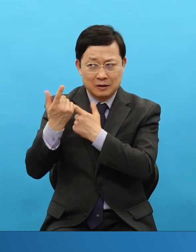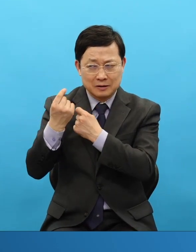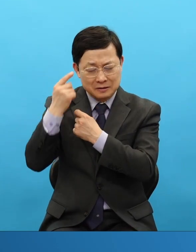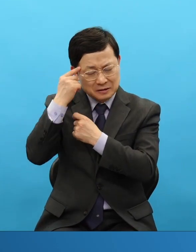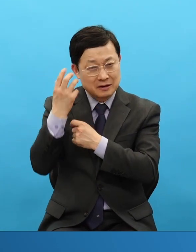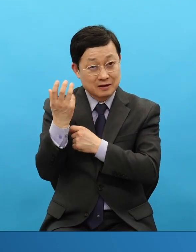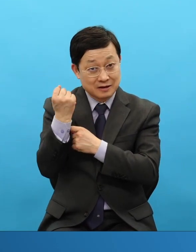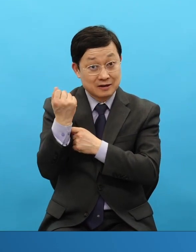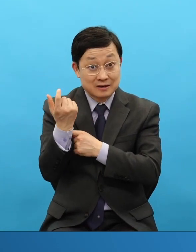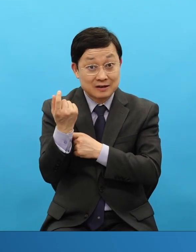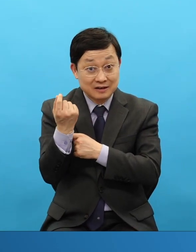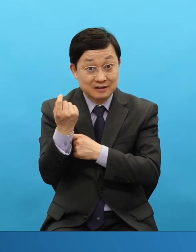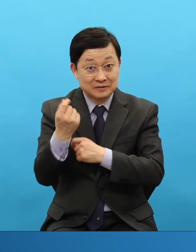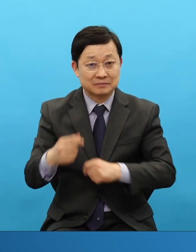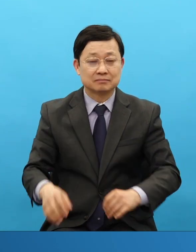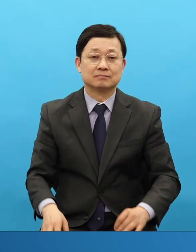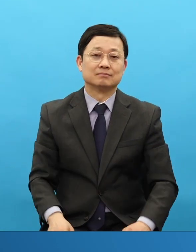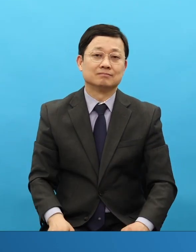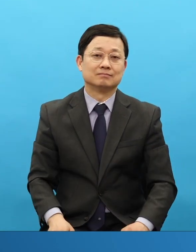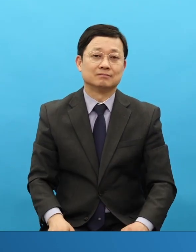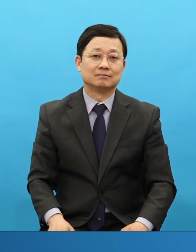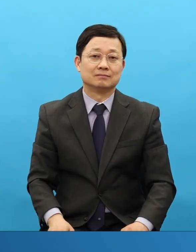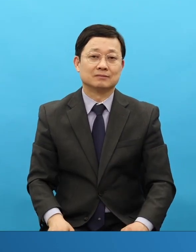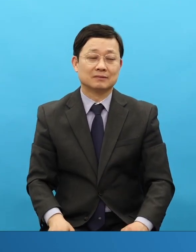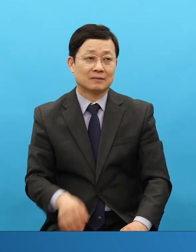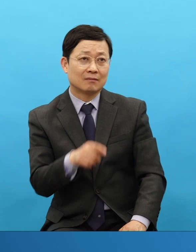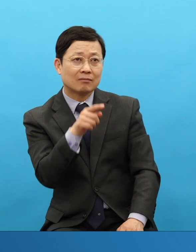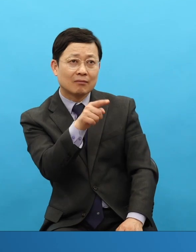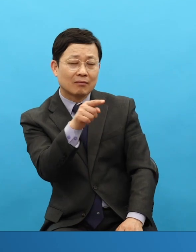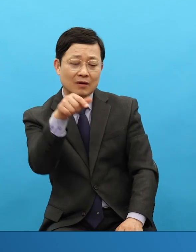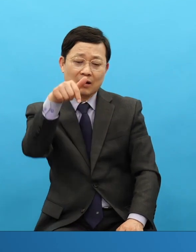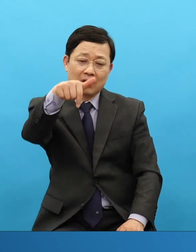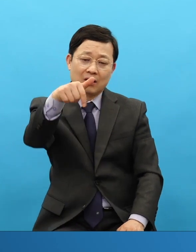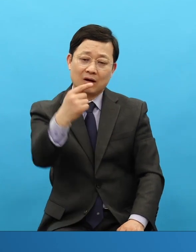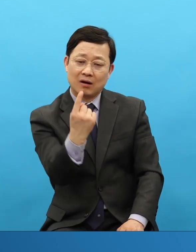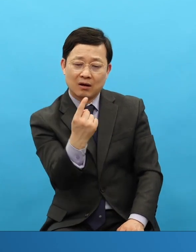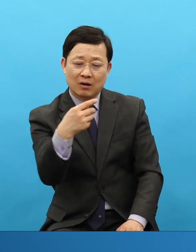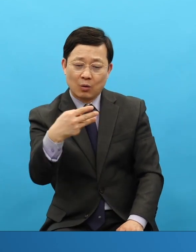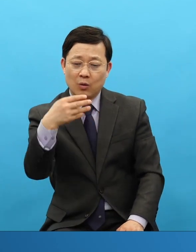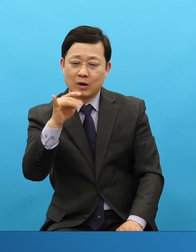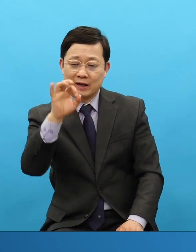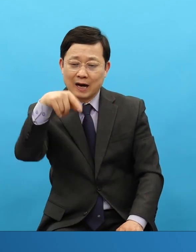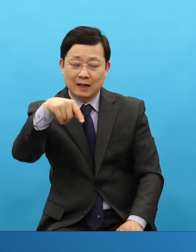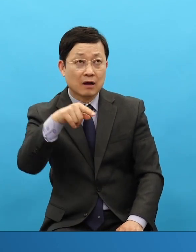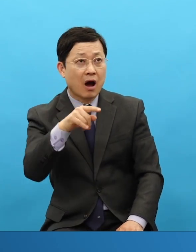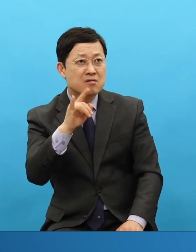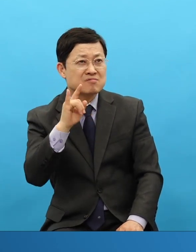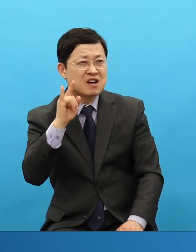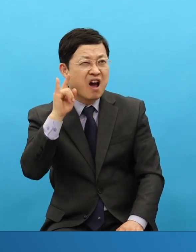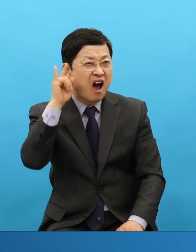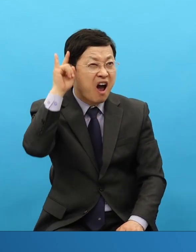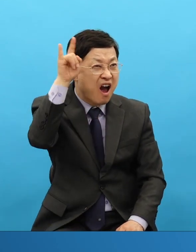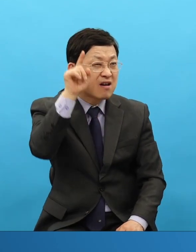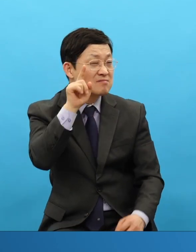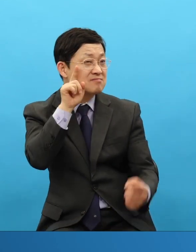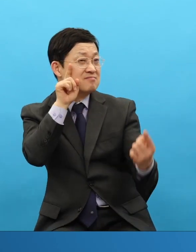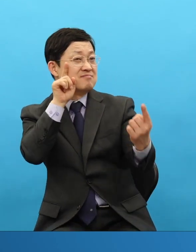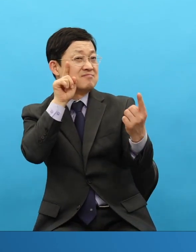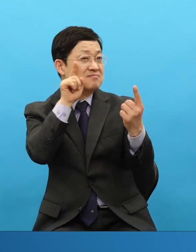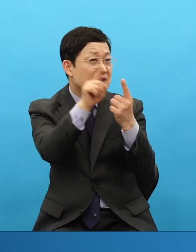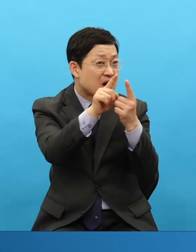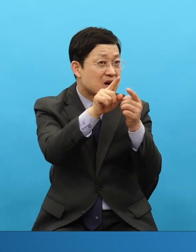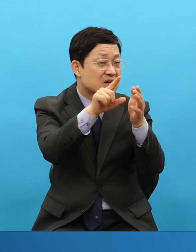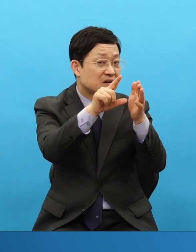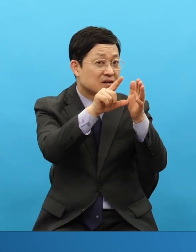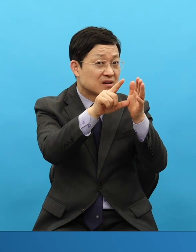when he was young, he already heard all of that. 그래서 골리앗을 만나러 시므론 갈 때 일어난 일입니다. That's why this is what occurred when he went to meet Goliath.